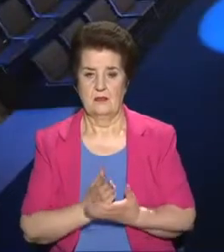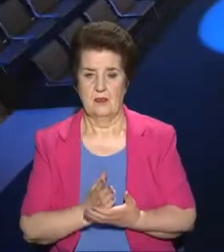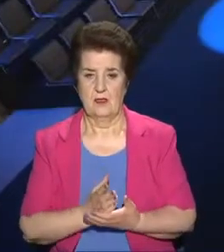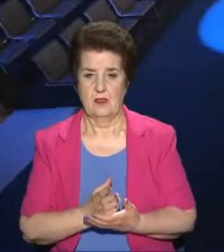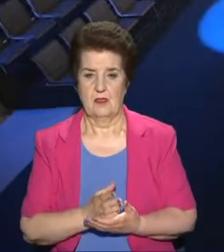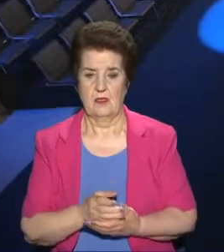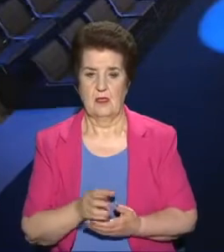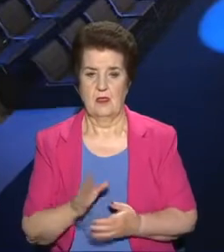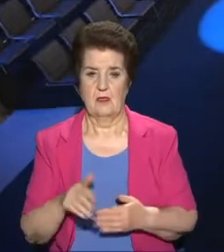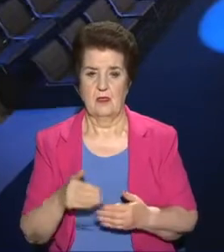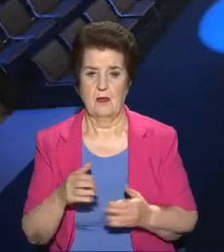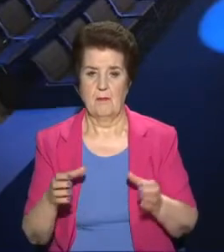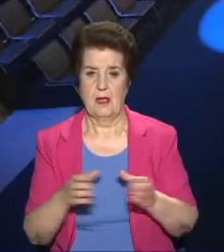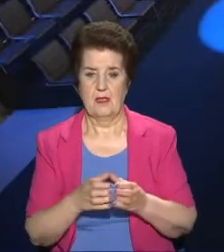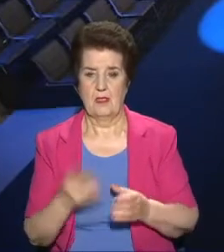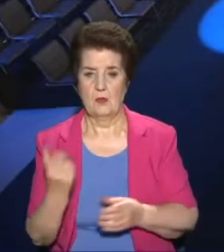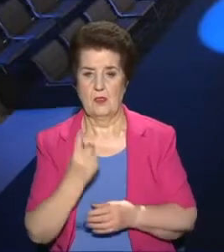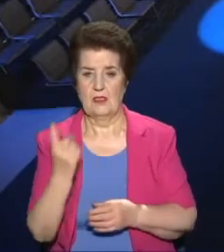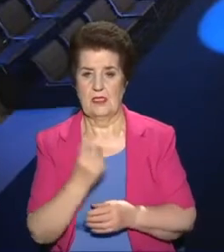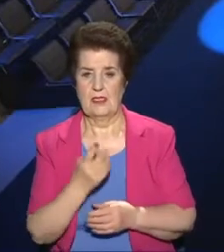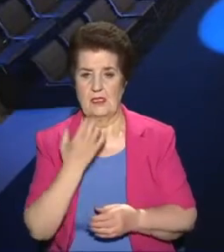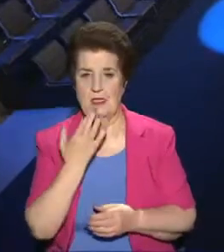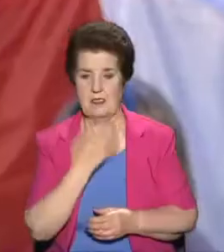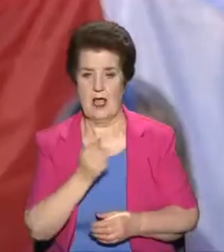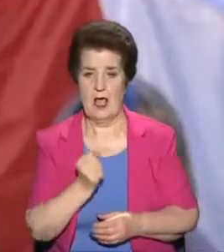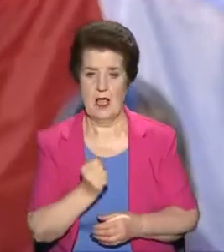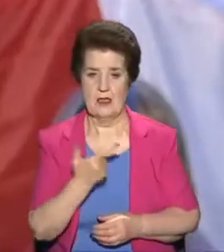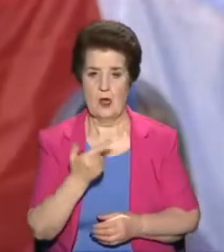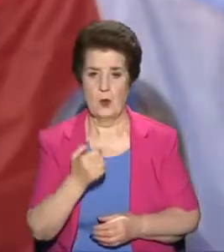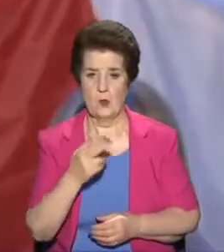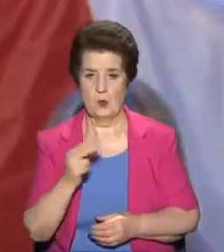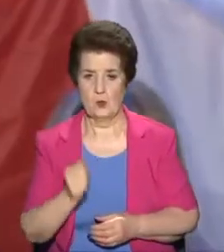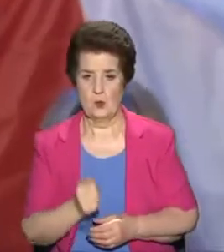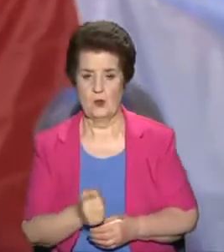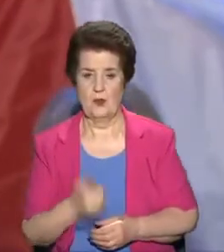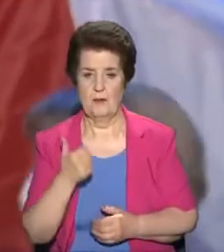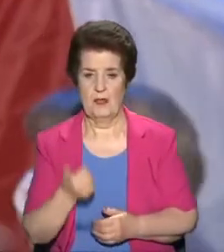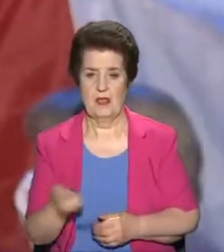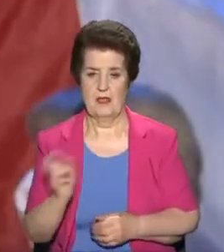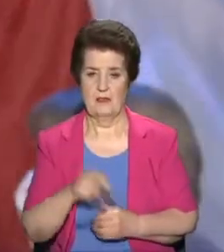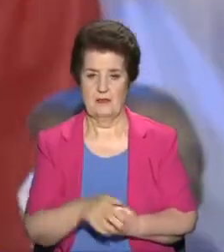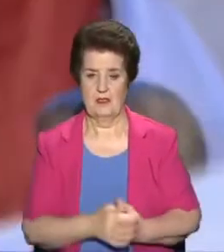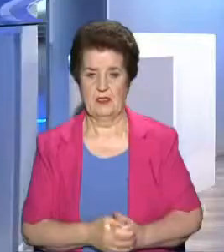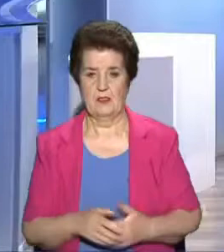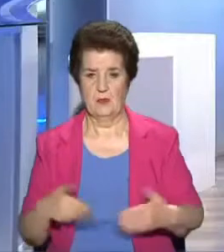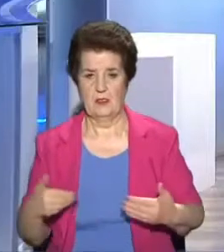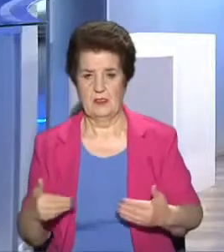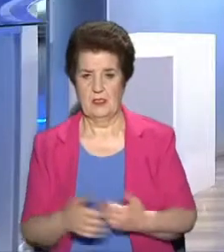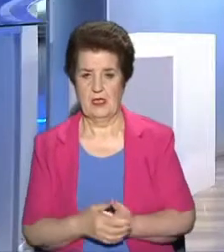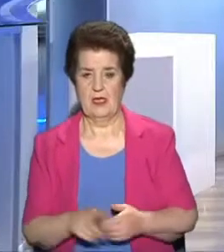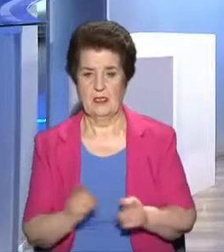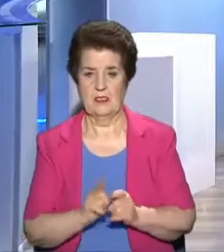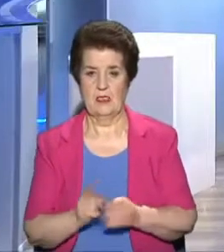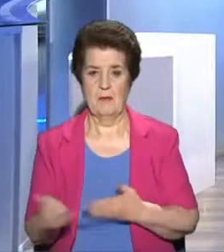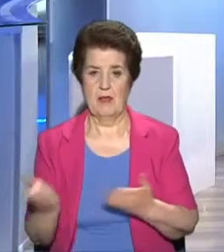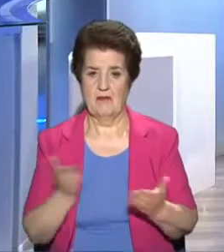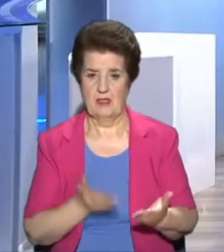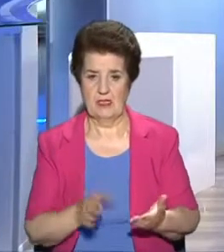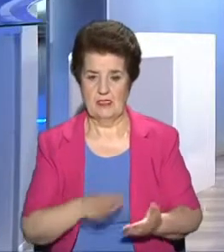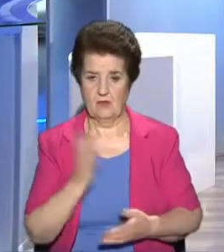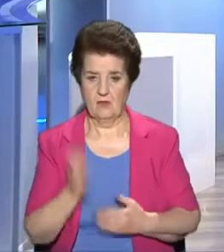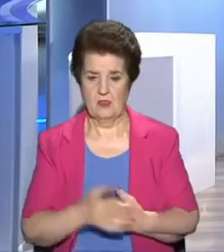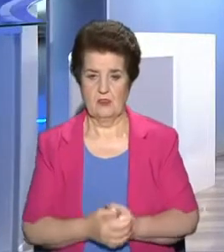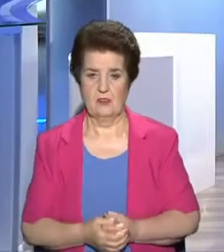studiu a candidatului Partidului unității naționale Ana Guțu Bună seara și bine ați venit bună seara bine vom găsi de asemenea au fost invitați